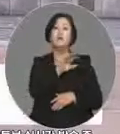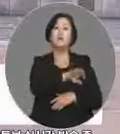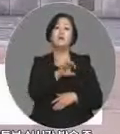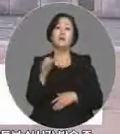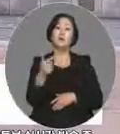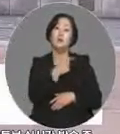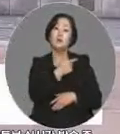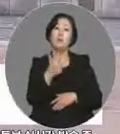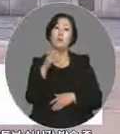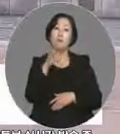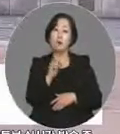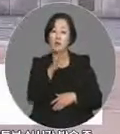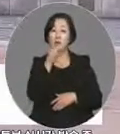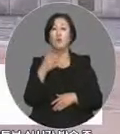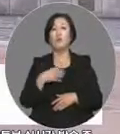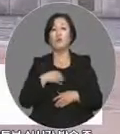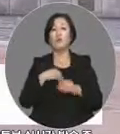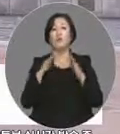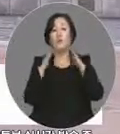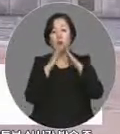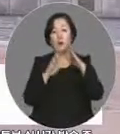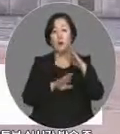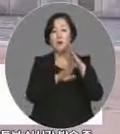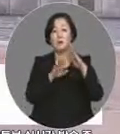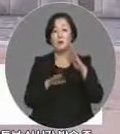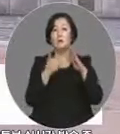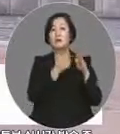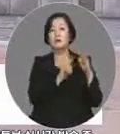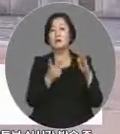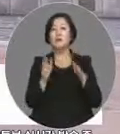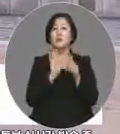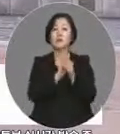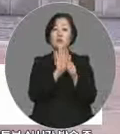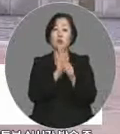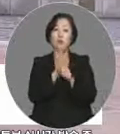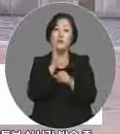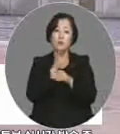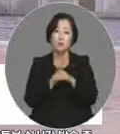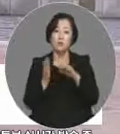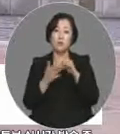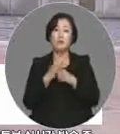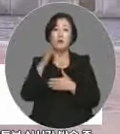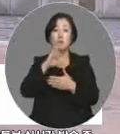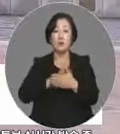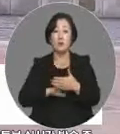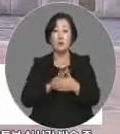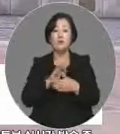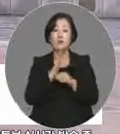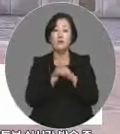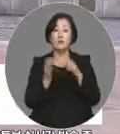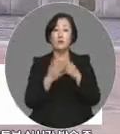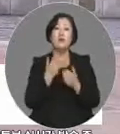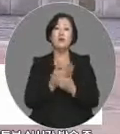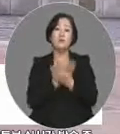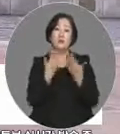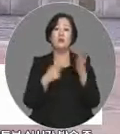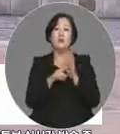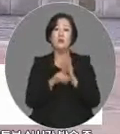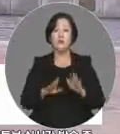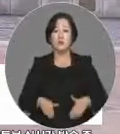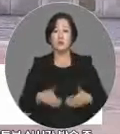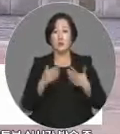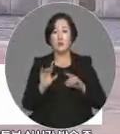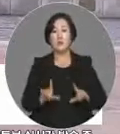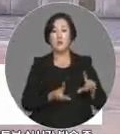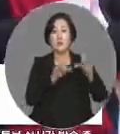많습니다. 취약계층 위기가정은 여러분들께서 지원을 해주시는 그 재원으로 우리 이웃들이 따뜻하게 지낼